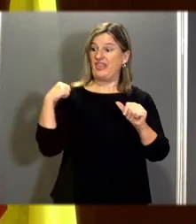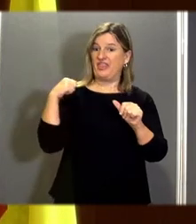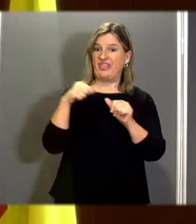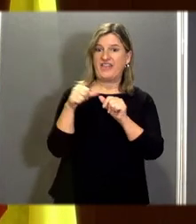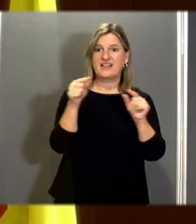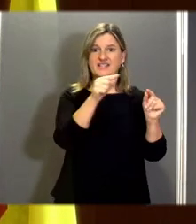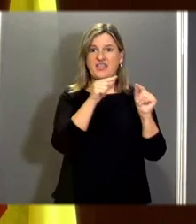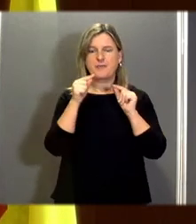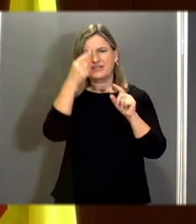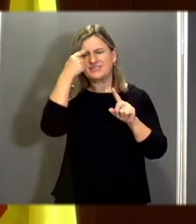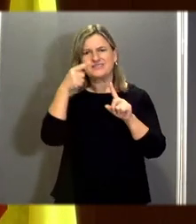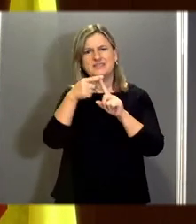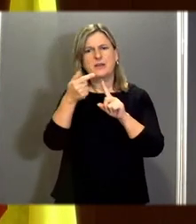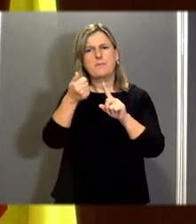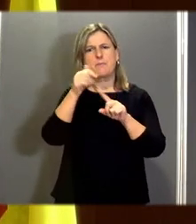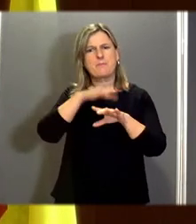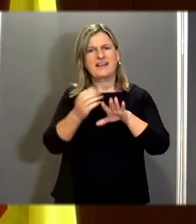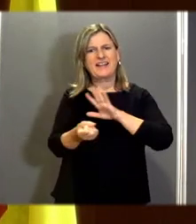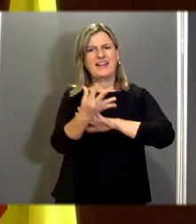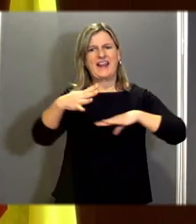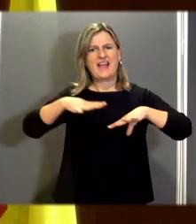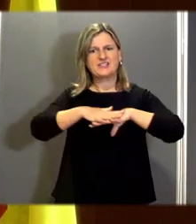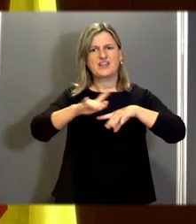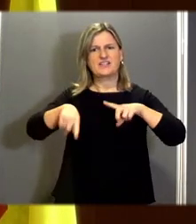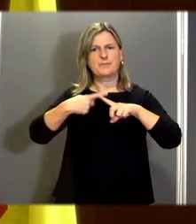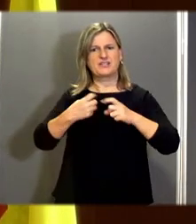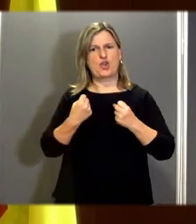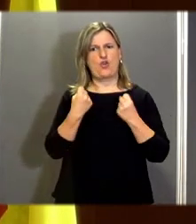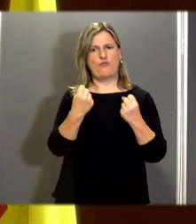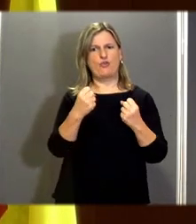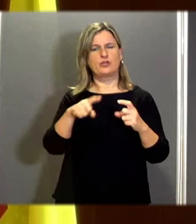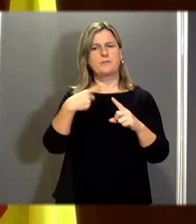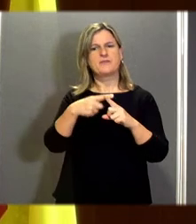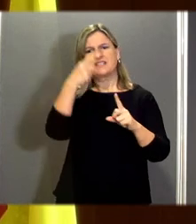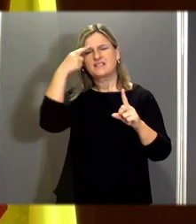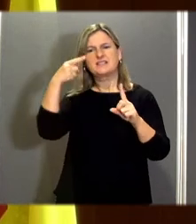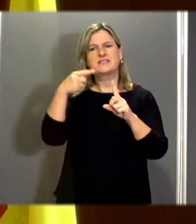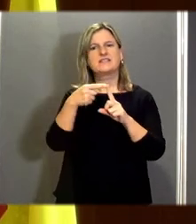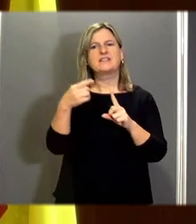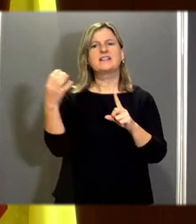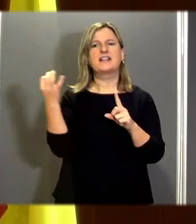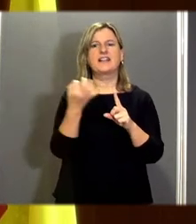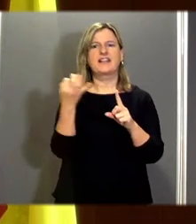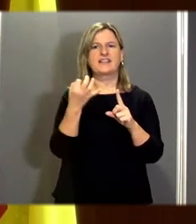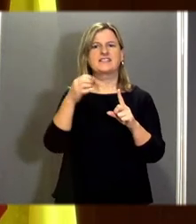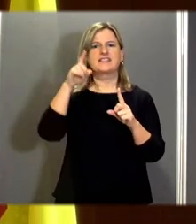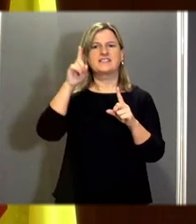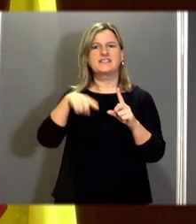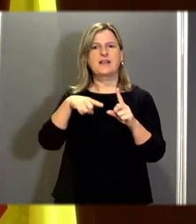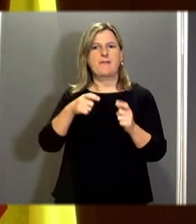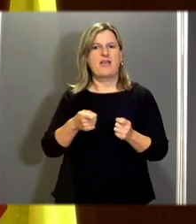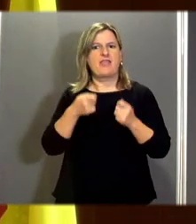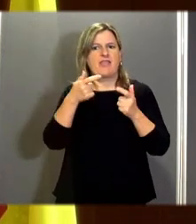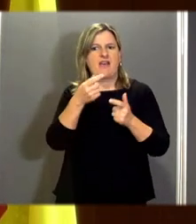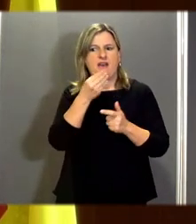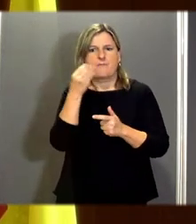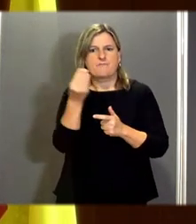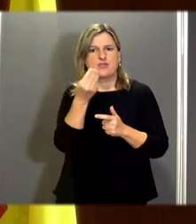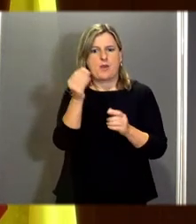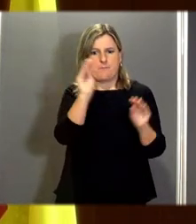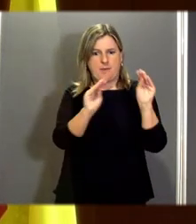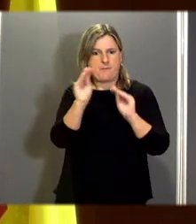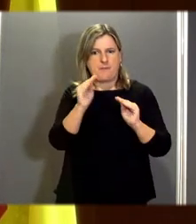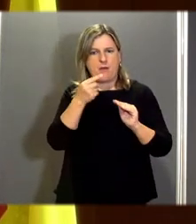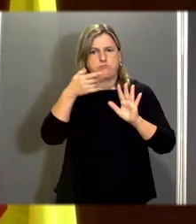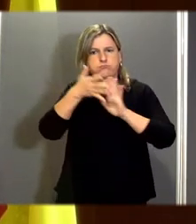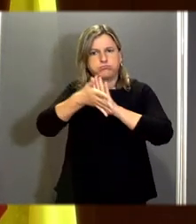fer aquesta xarxa i per enfortir-la, sinó també la nostra intenció és, evidentment, enriquir